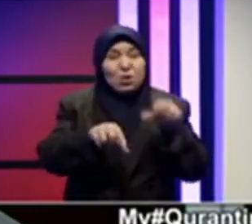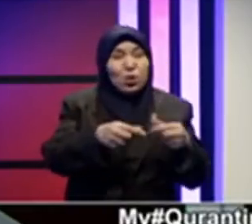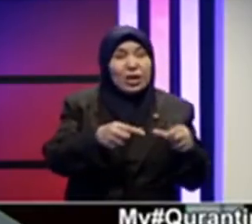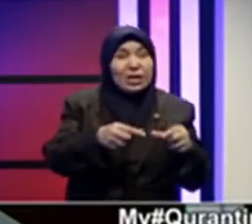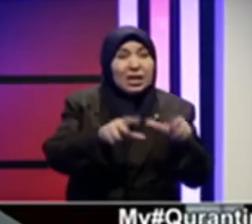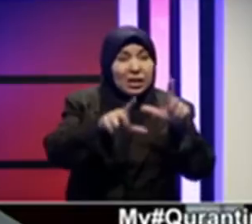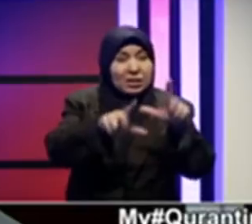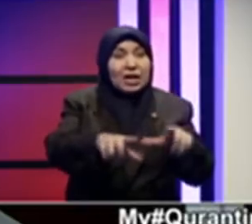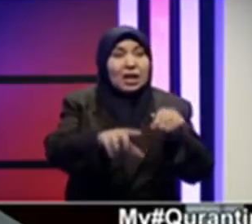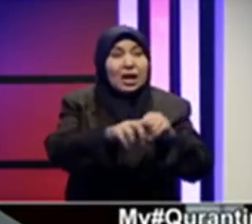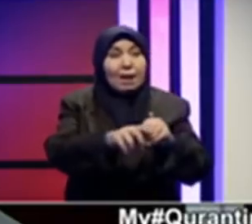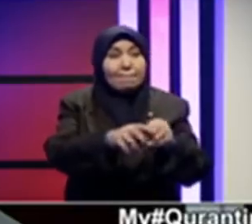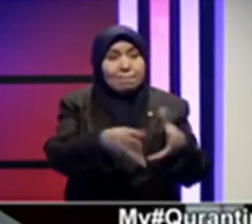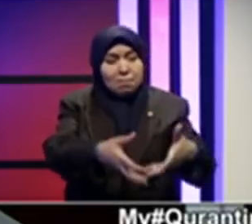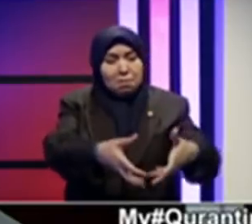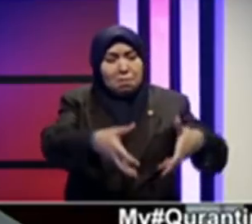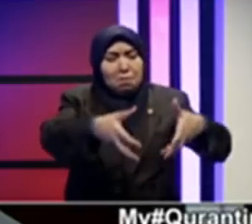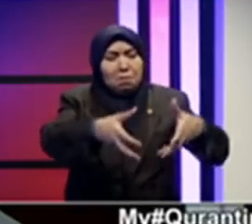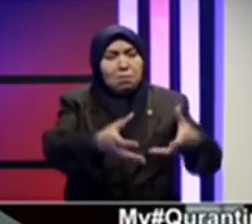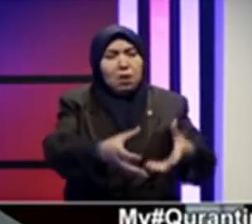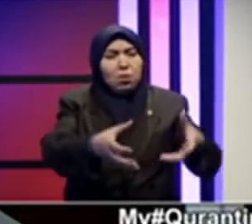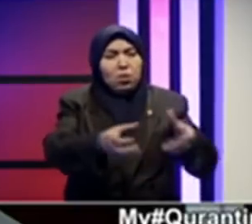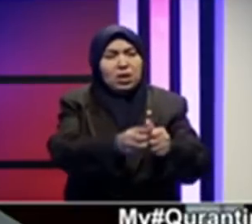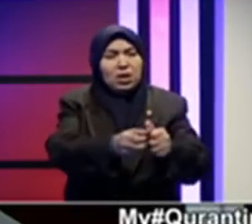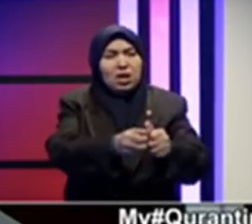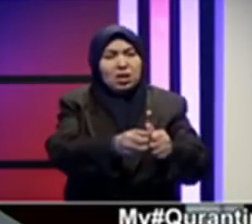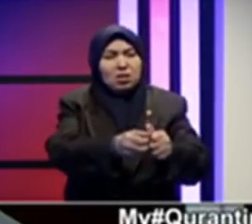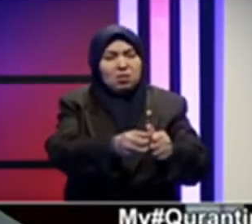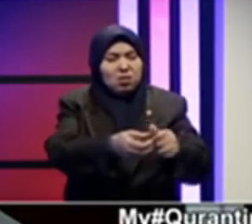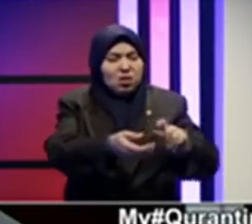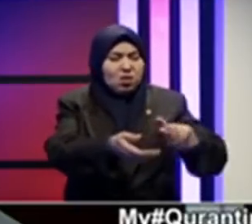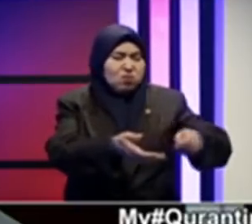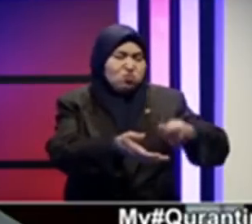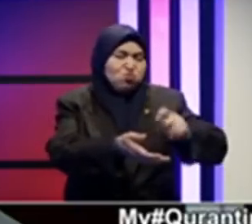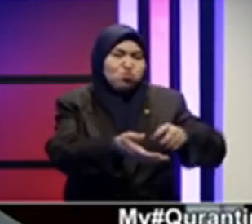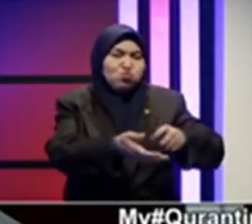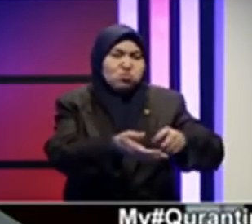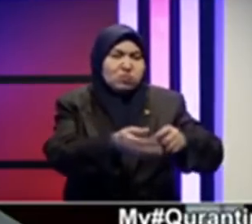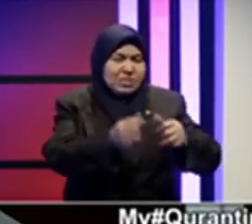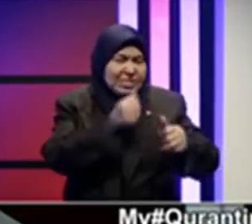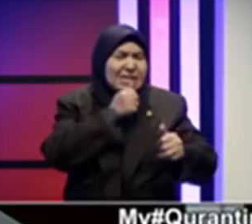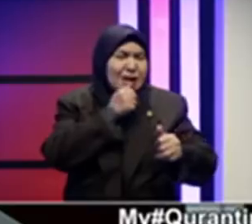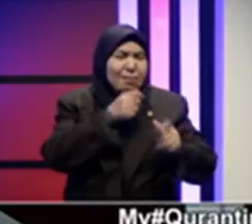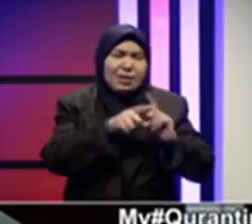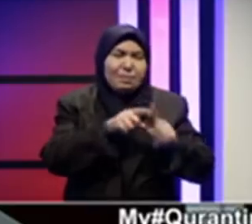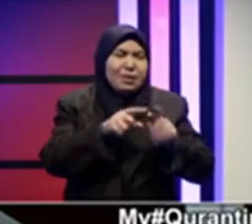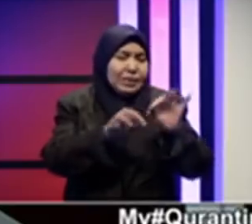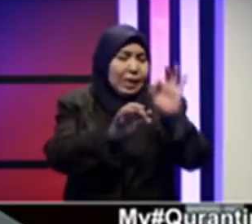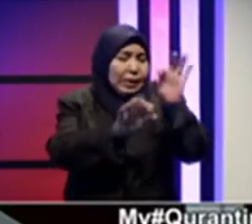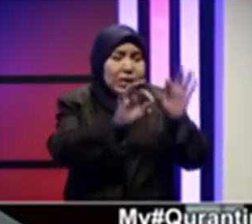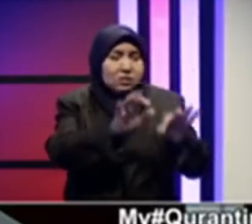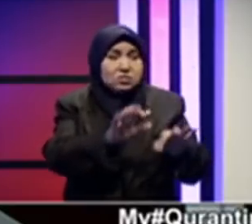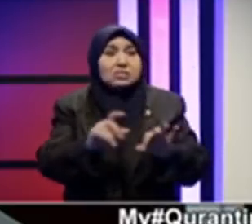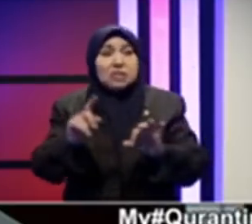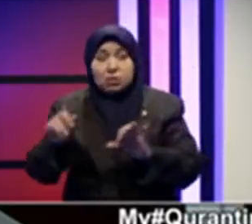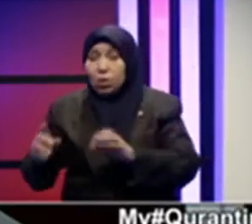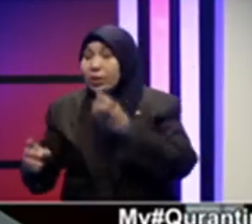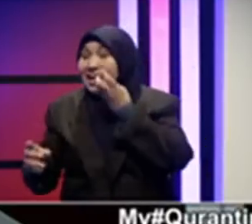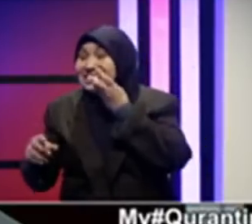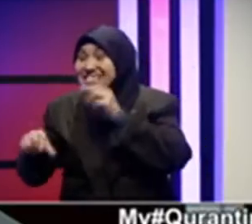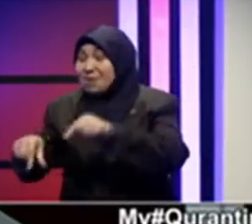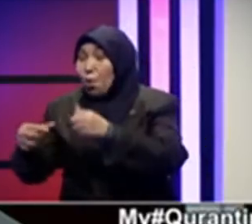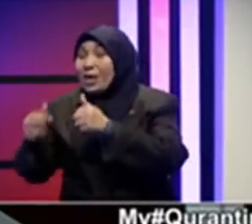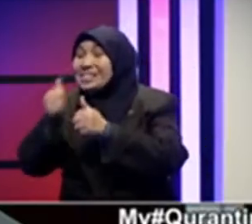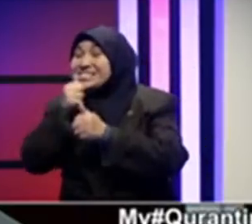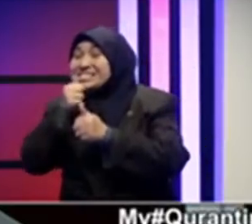letak dalam mangkuk dengan sudu entah apa-apa aje, dia tu sedap, memang sedap, tapi dia tak hias. Satu lagi nasi goreng sedap